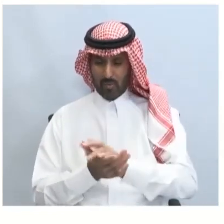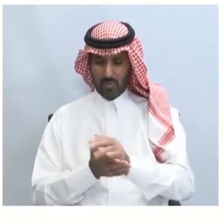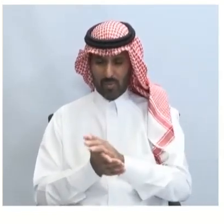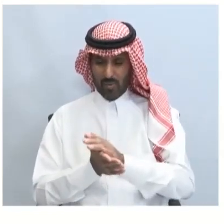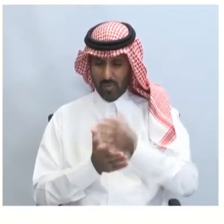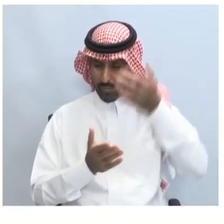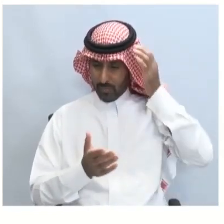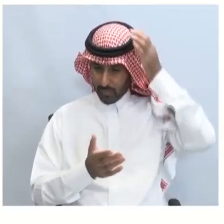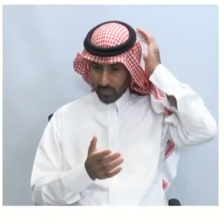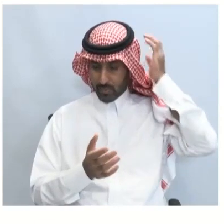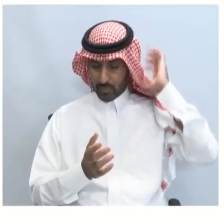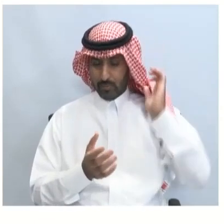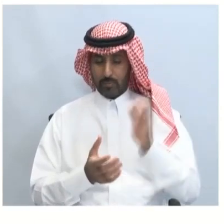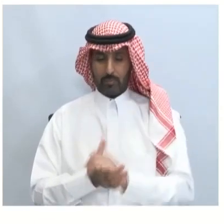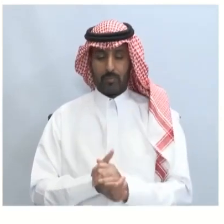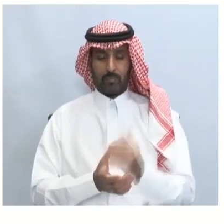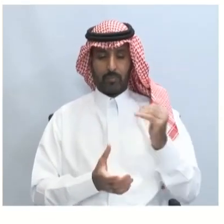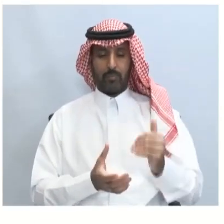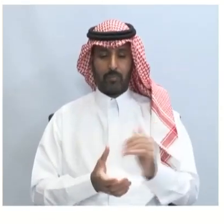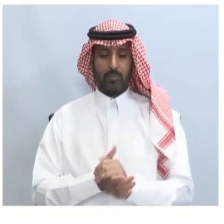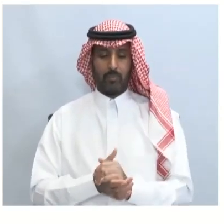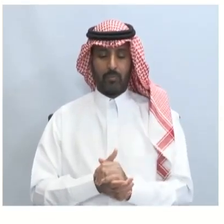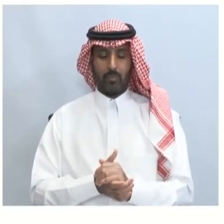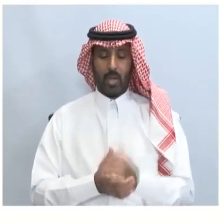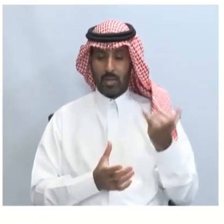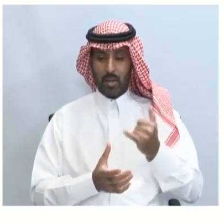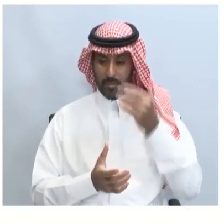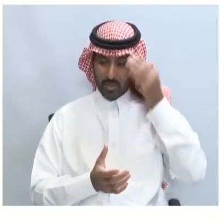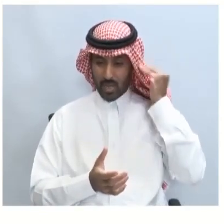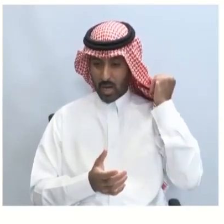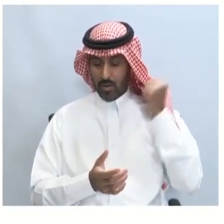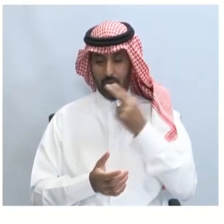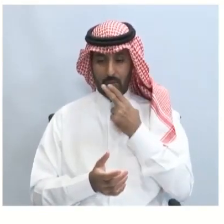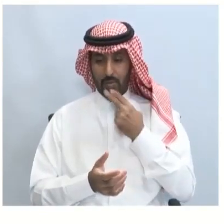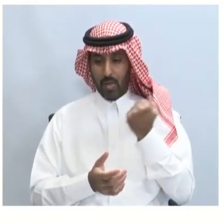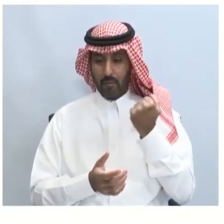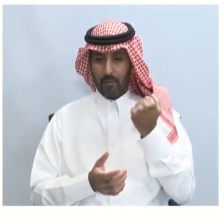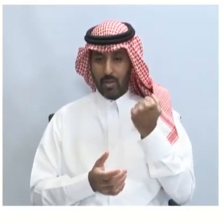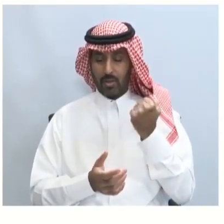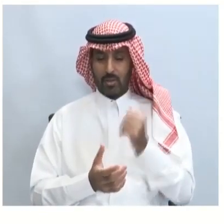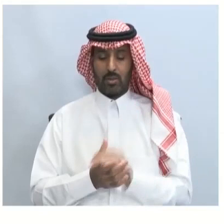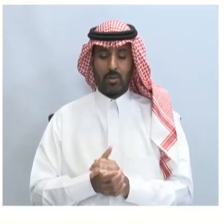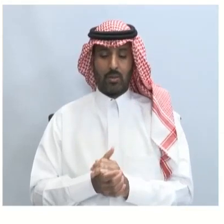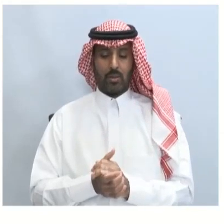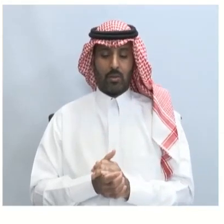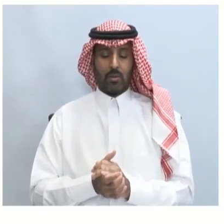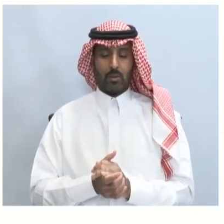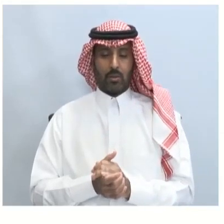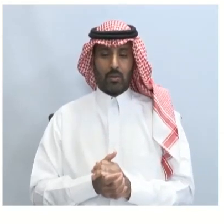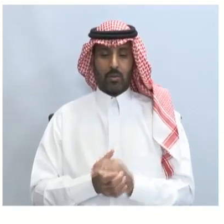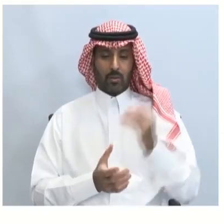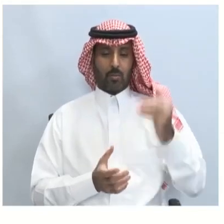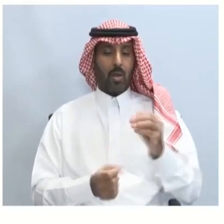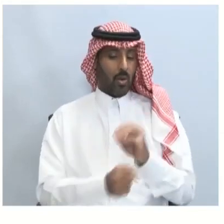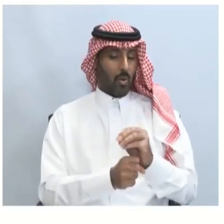والادوات للعنايه بشعري واهتم بشعري ونظافته ايضا هذه